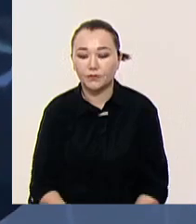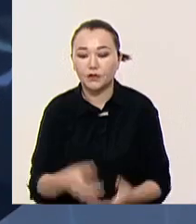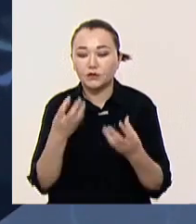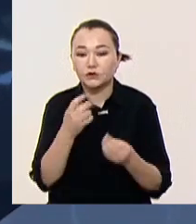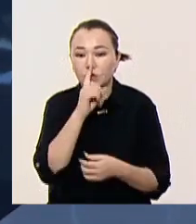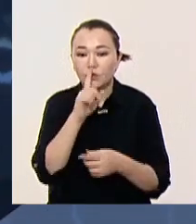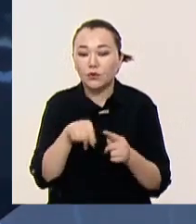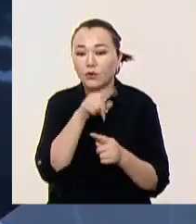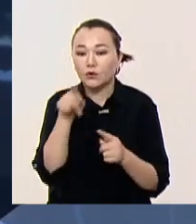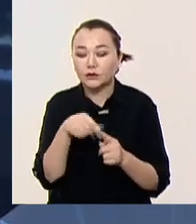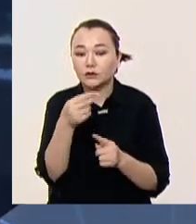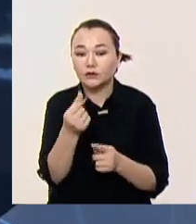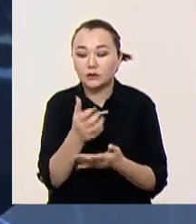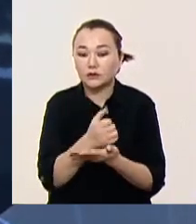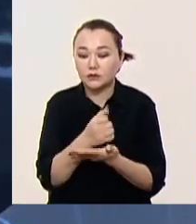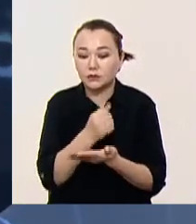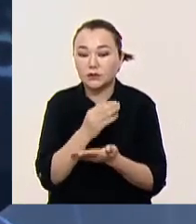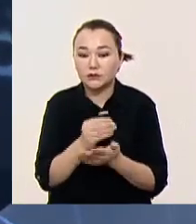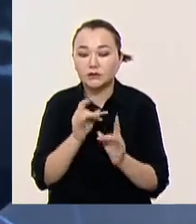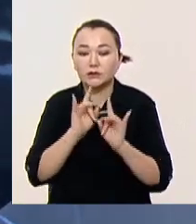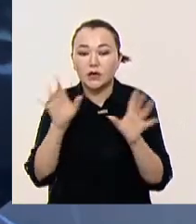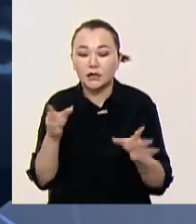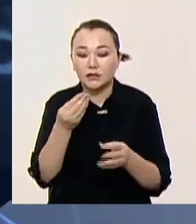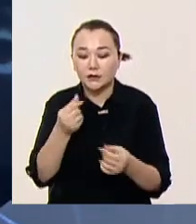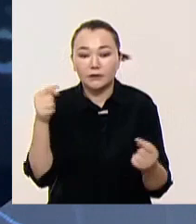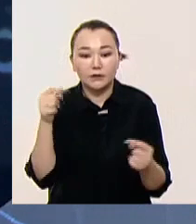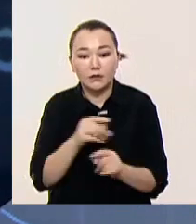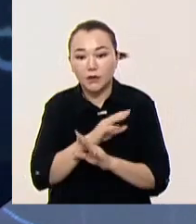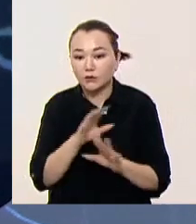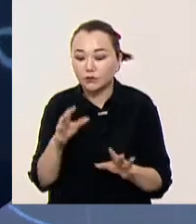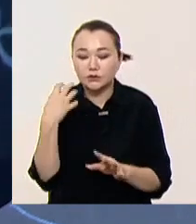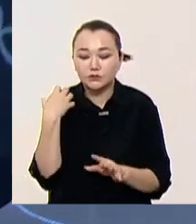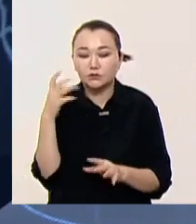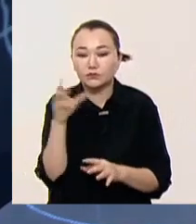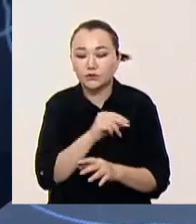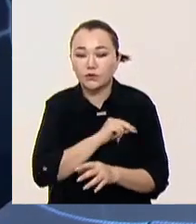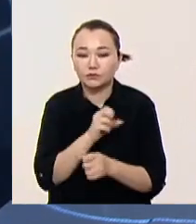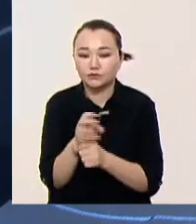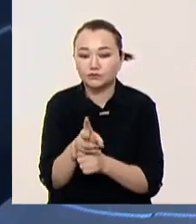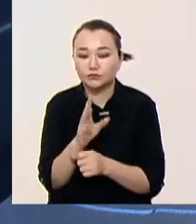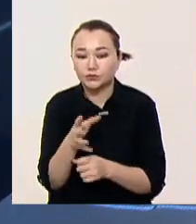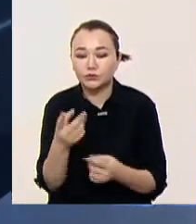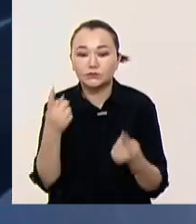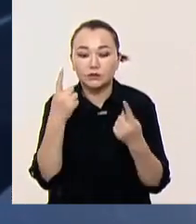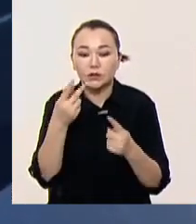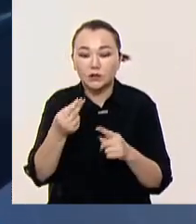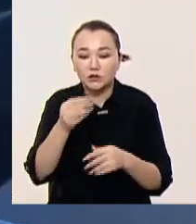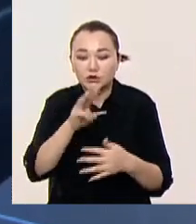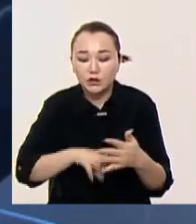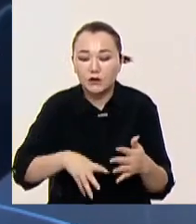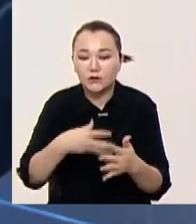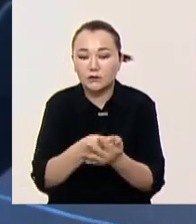Енді бір жыл ішінде тапқан қаржысын жұмсаған ақшасы сәйкес келмеген шенеуніктер жұмыстан қуылады, әрі қомақты айыппұл